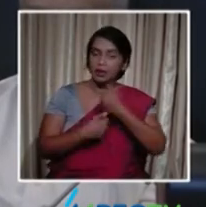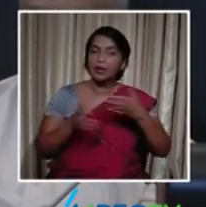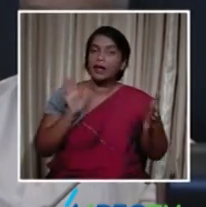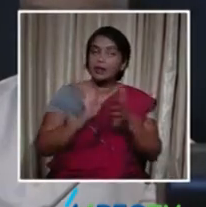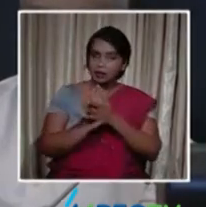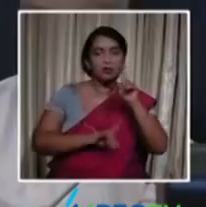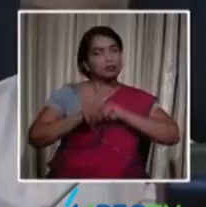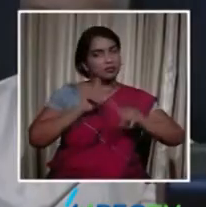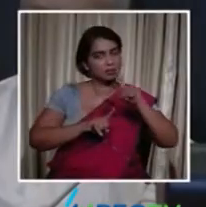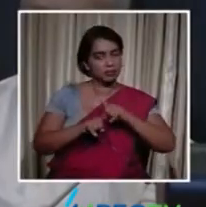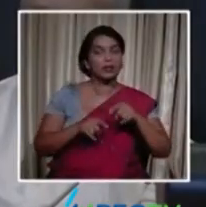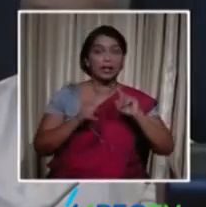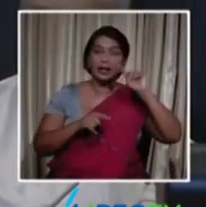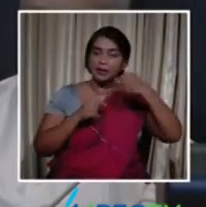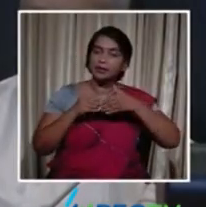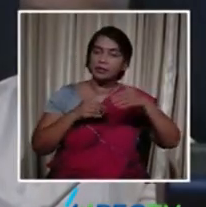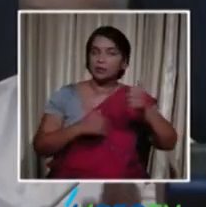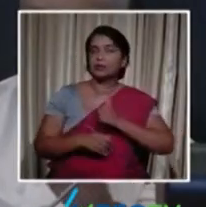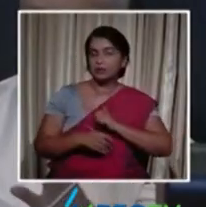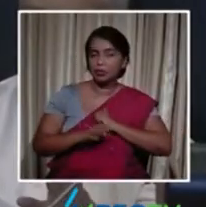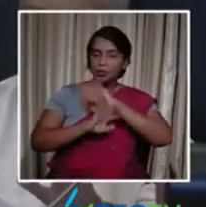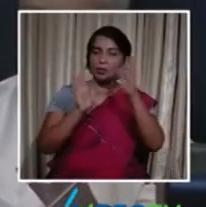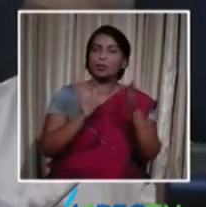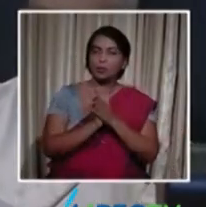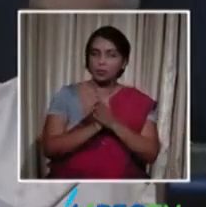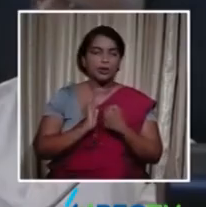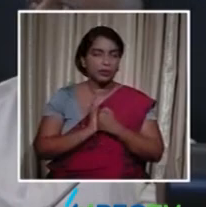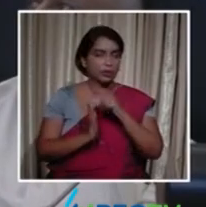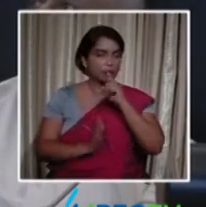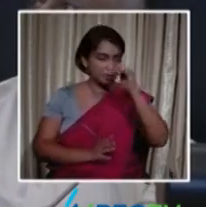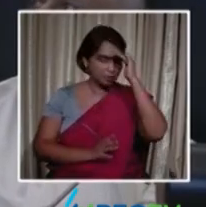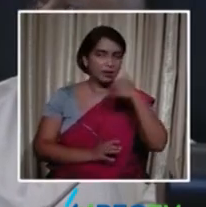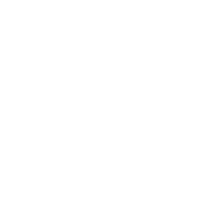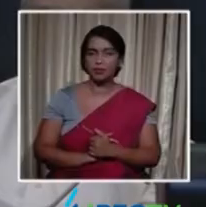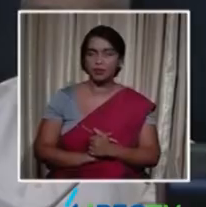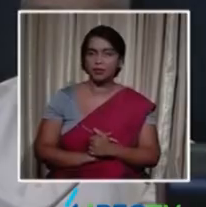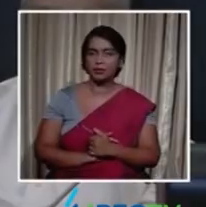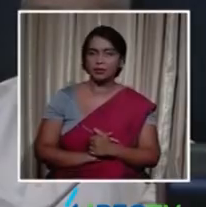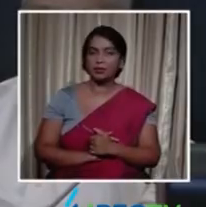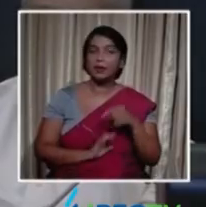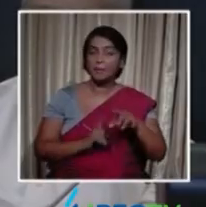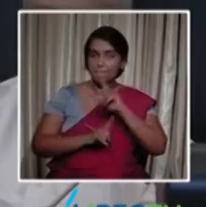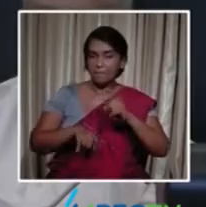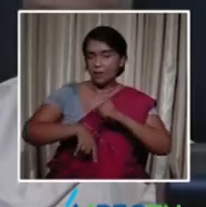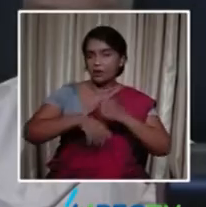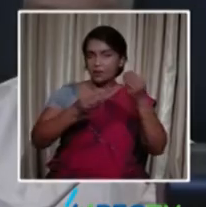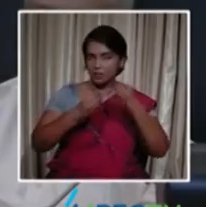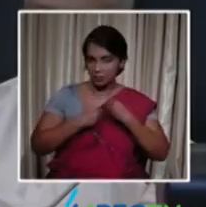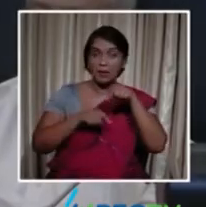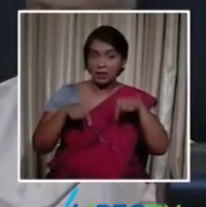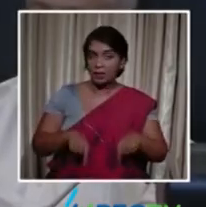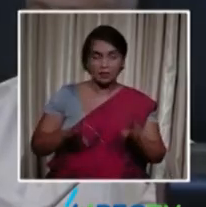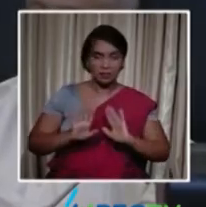වෙන්න සාකච්ඡා කරන්න. හෙට ඉඳන් මම කැමති ඔබ සියලු දෙනා සමගම සාකච්ඡා කරන්න. මට තව එක ඉල්ලීමක් තියෙනවා. මේ සභාවෙන් මට ඉඩ දෙන්න. මේ සභාව